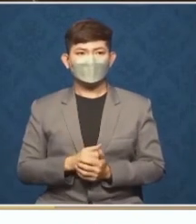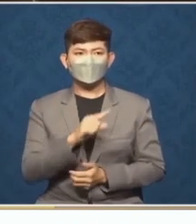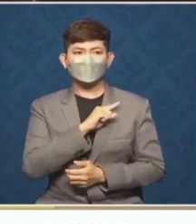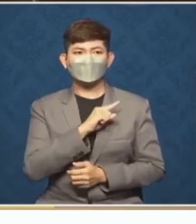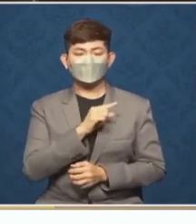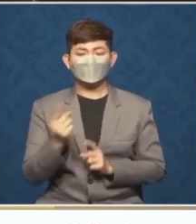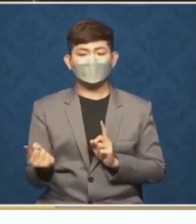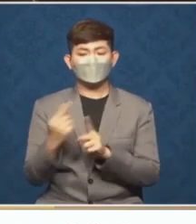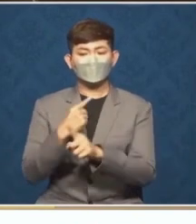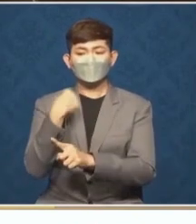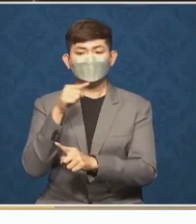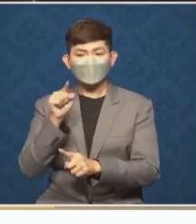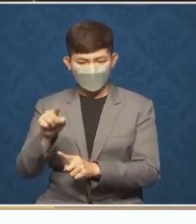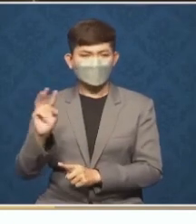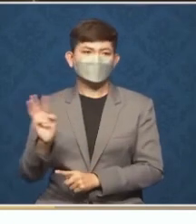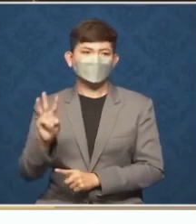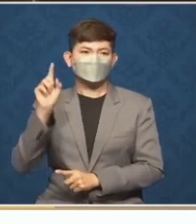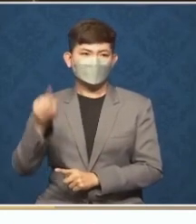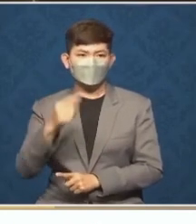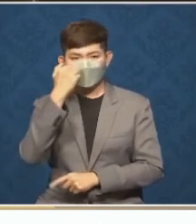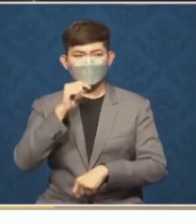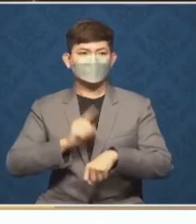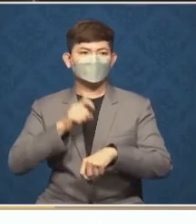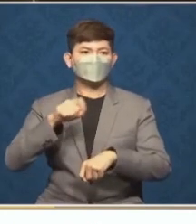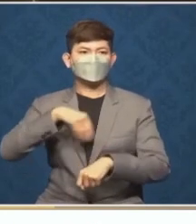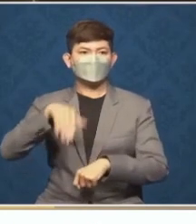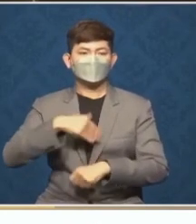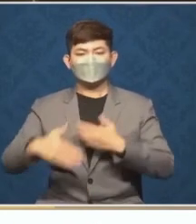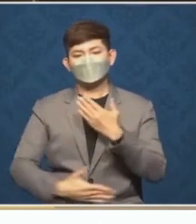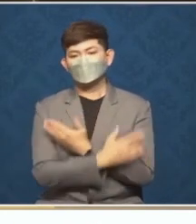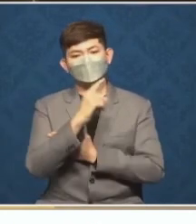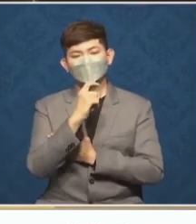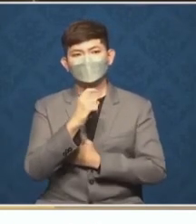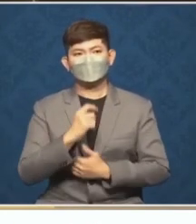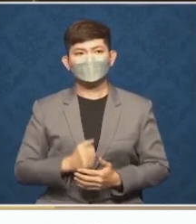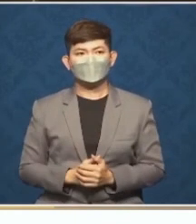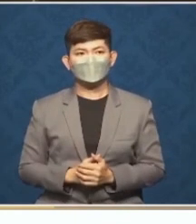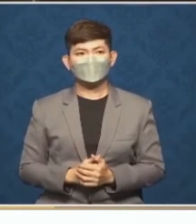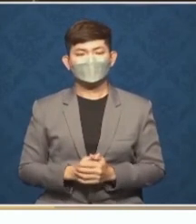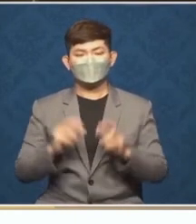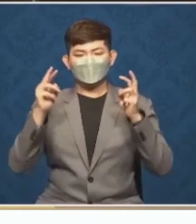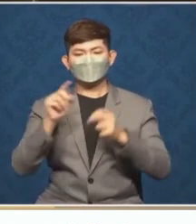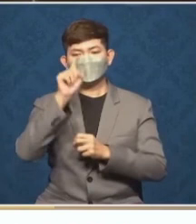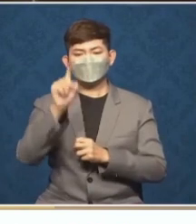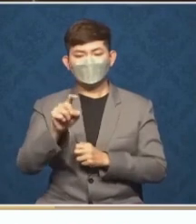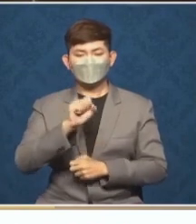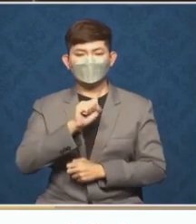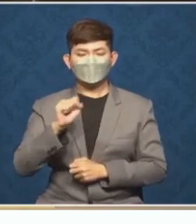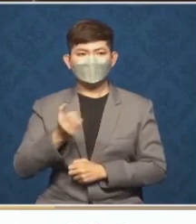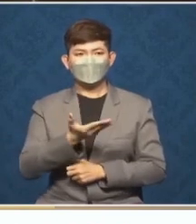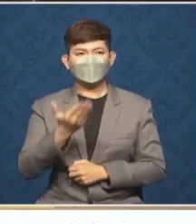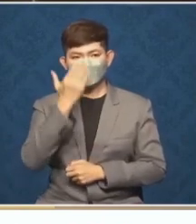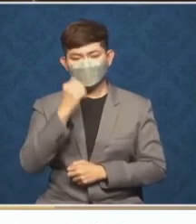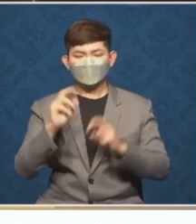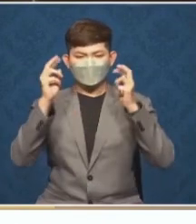อบคนที่ว่างมาตอบนะครับจะได้ไม่เสียเวลาสภาไม่เสียโอกาสในการตั้งกระทู้ถามของสมาชิกซึ่งเป็นเรื่องปัจจุบันทัน